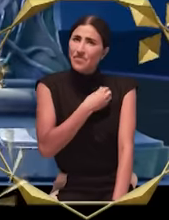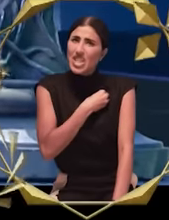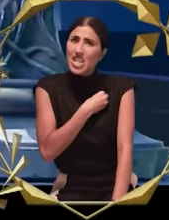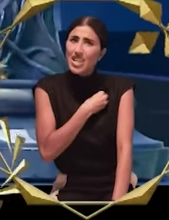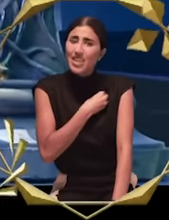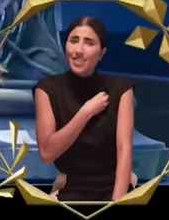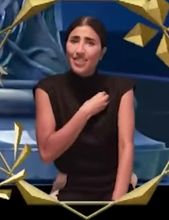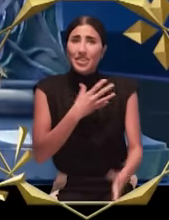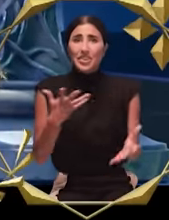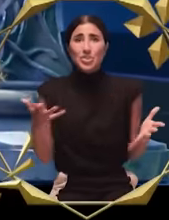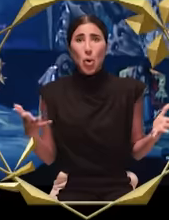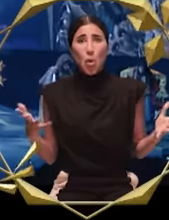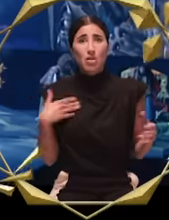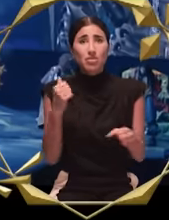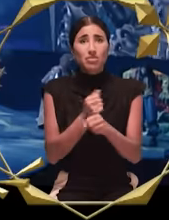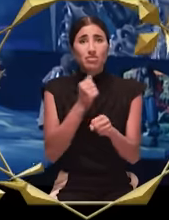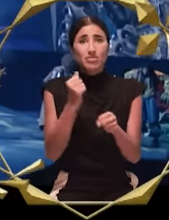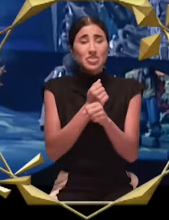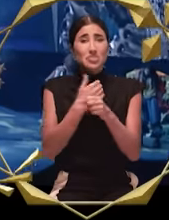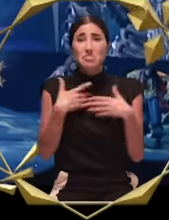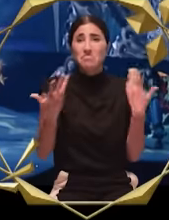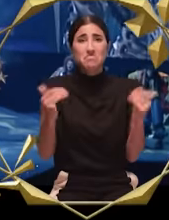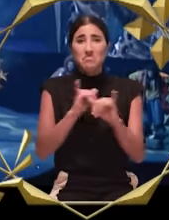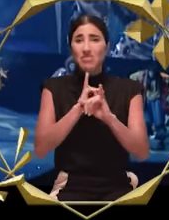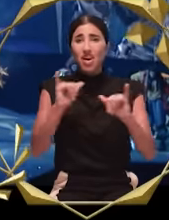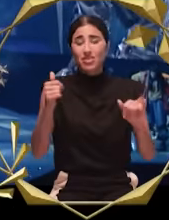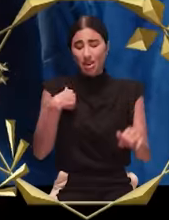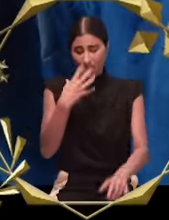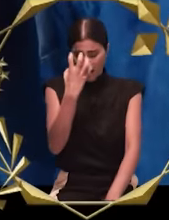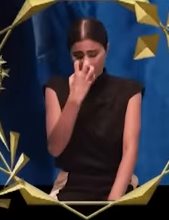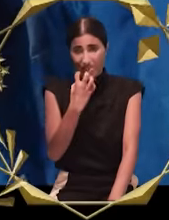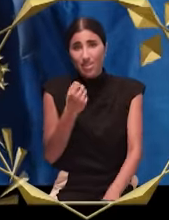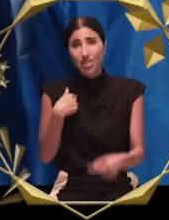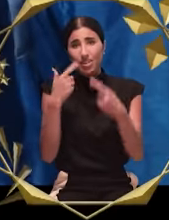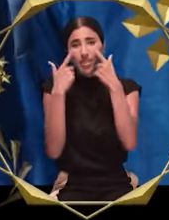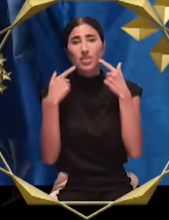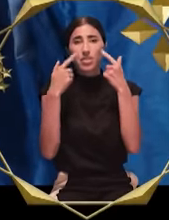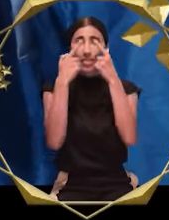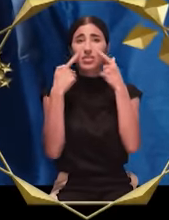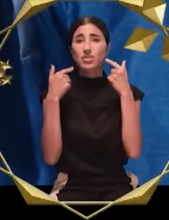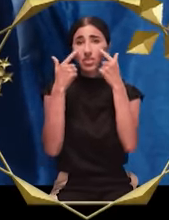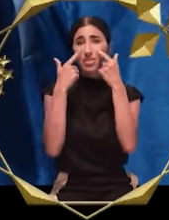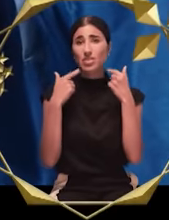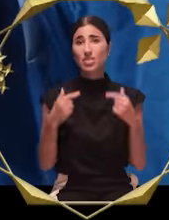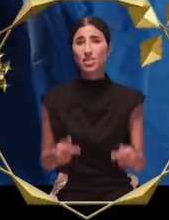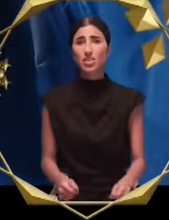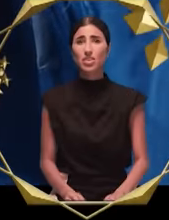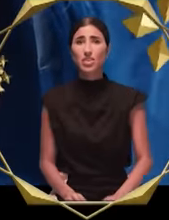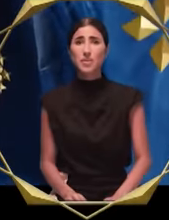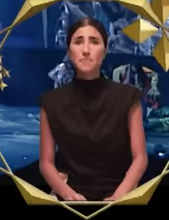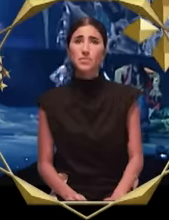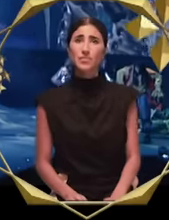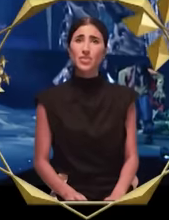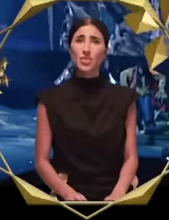كالأنهار، يطفئ كل شعلة نار. أنا حزين، ما الذي حدث؟